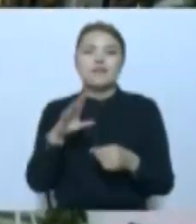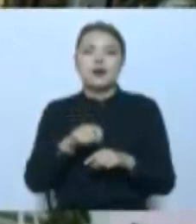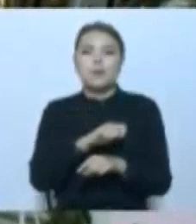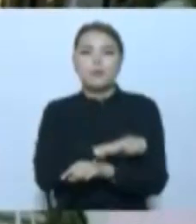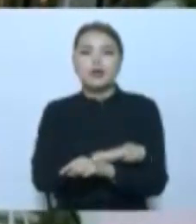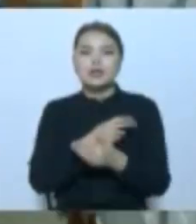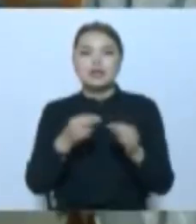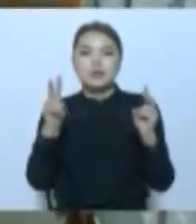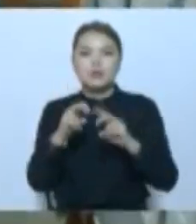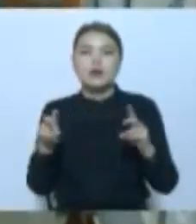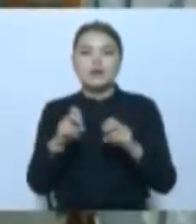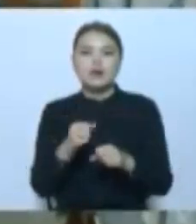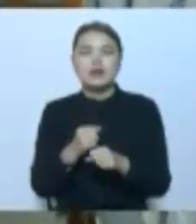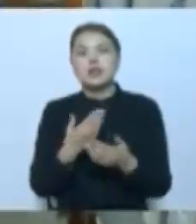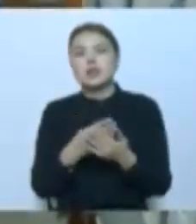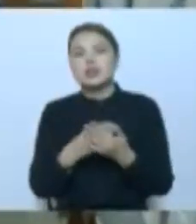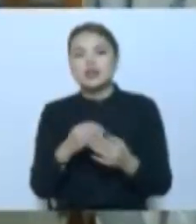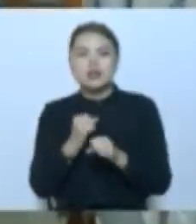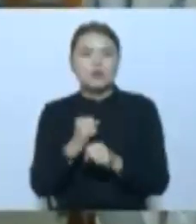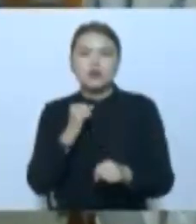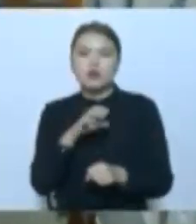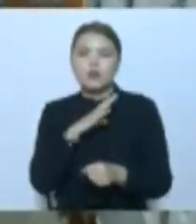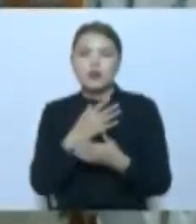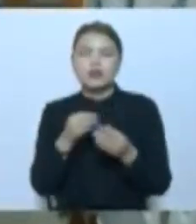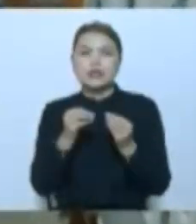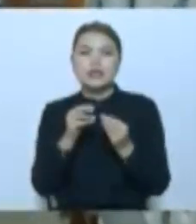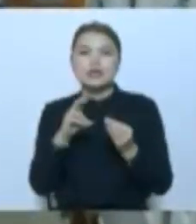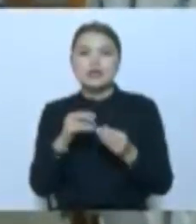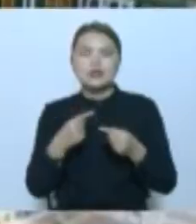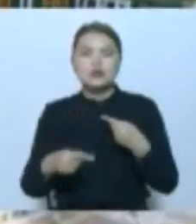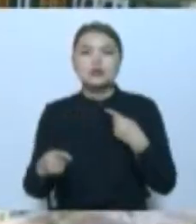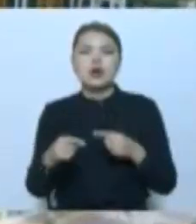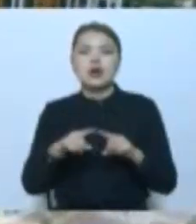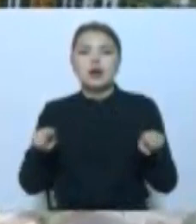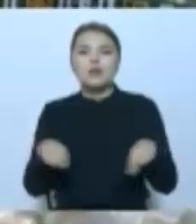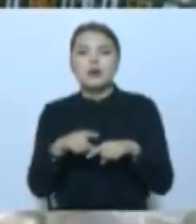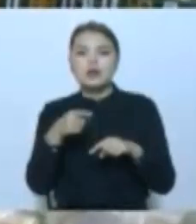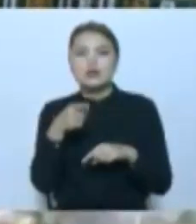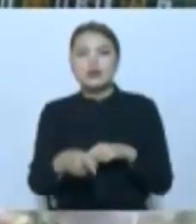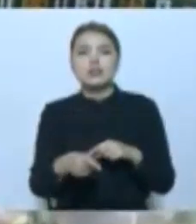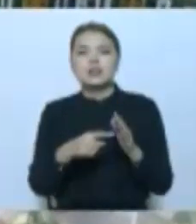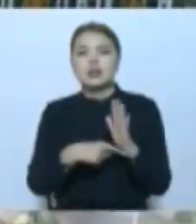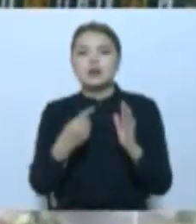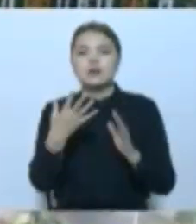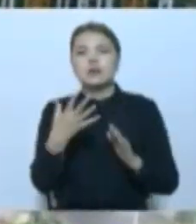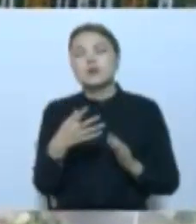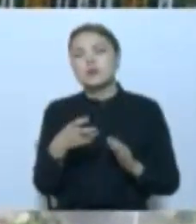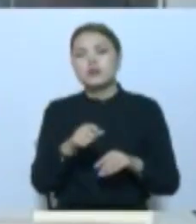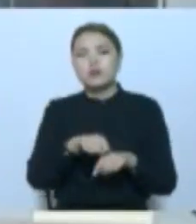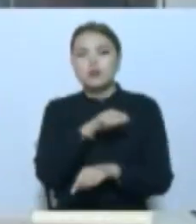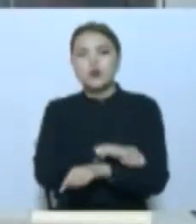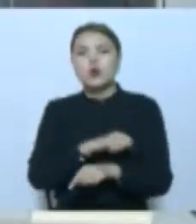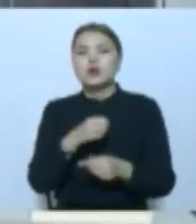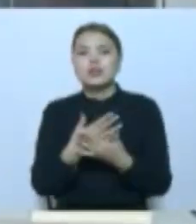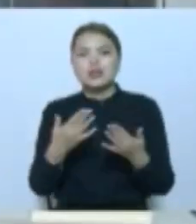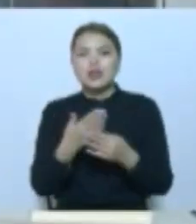прошли тщательный контроль по словам представителей за 10 лет существования компания сдала 1,5 млн МТ жилья а